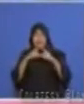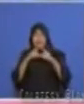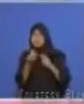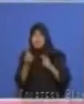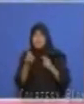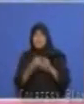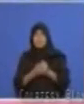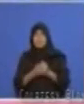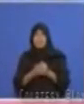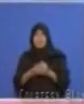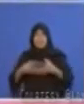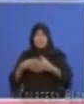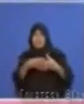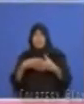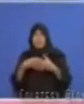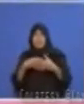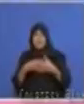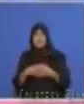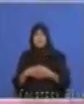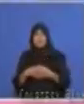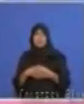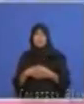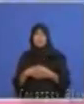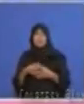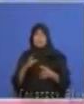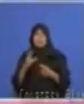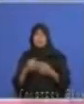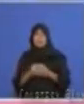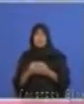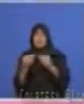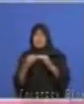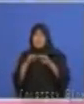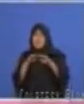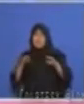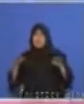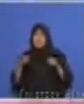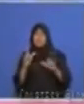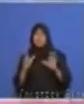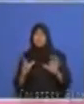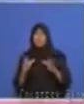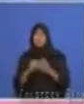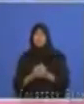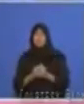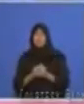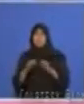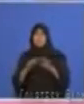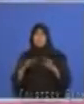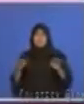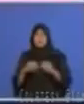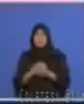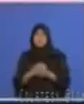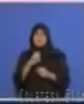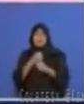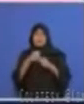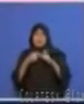di Amerika generasi 7 tapi tidak ada masalah karena daya beli masyarakat terlampaui memang di